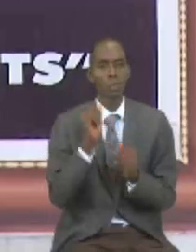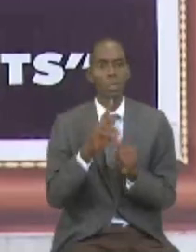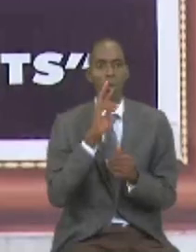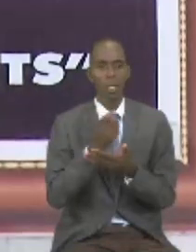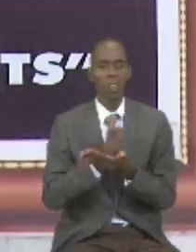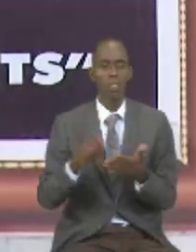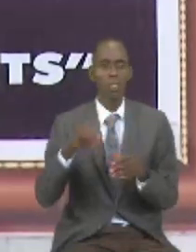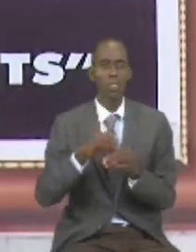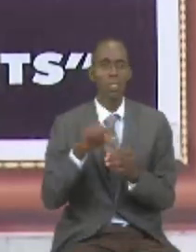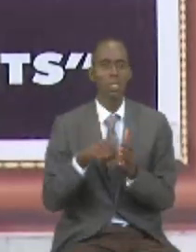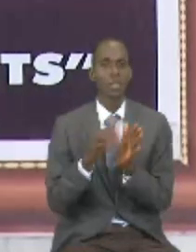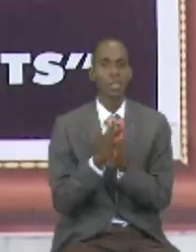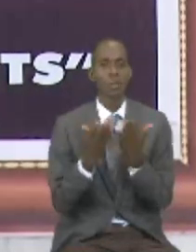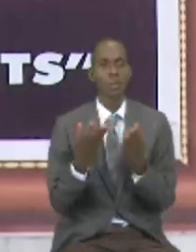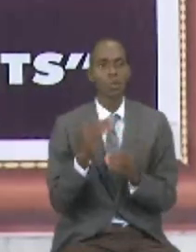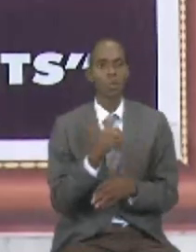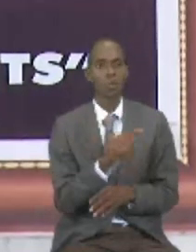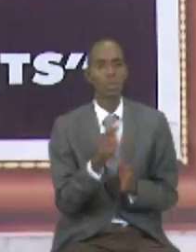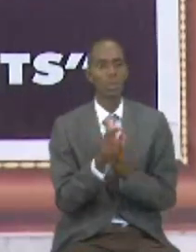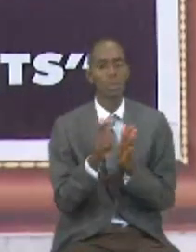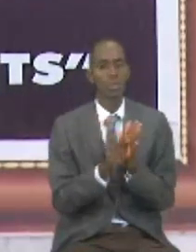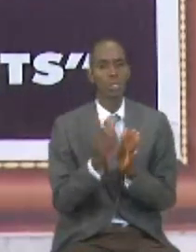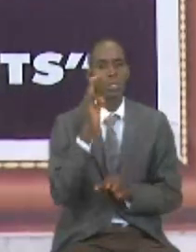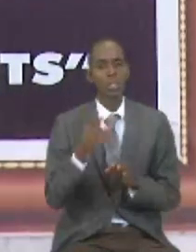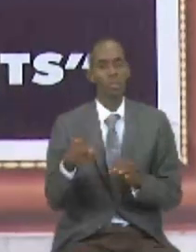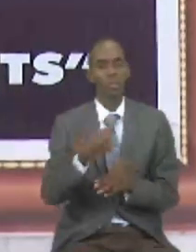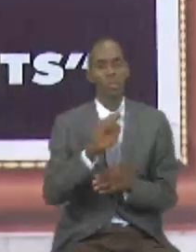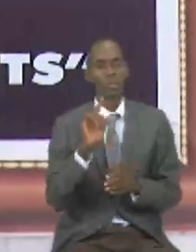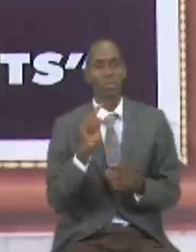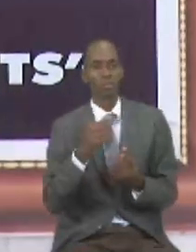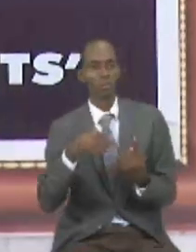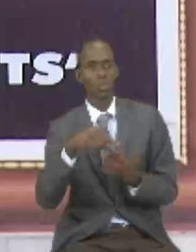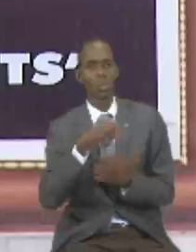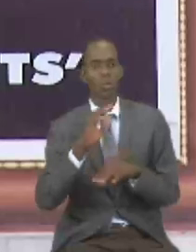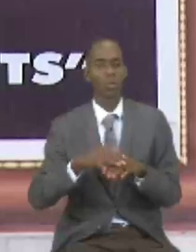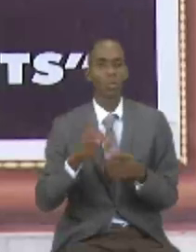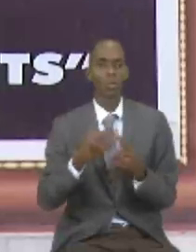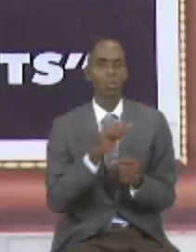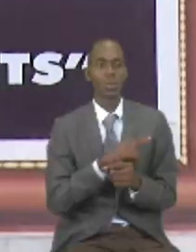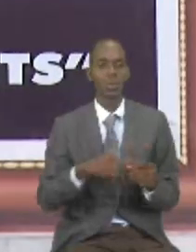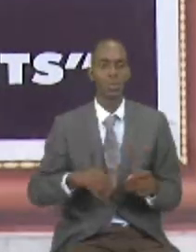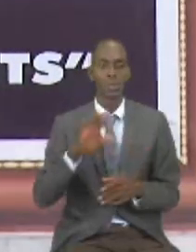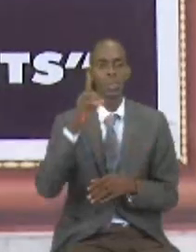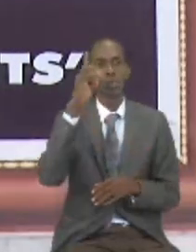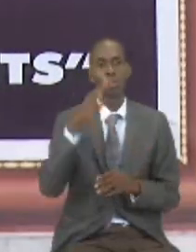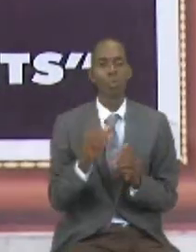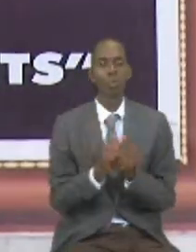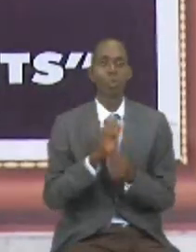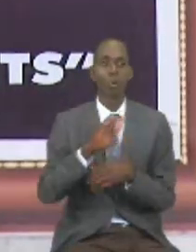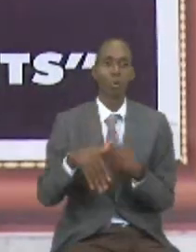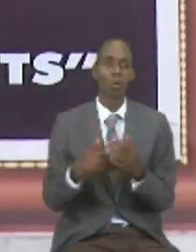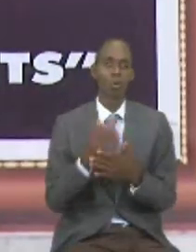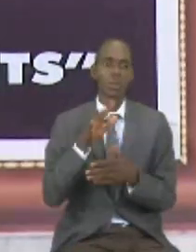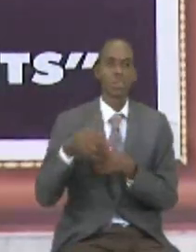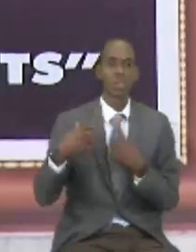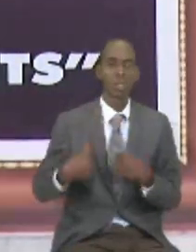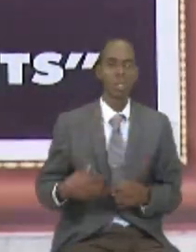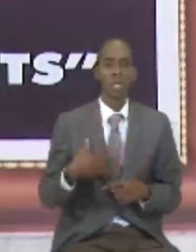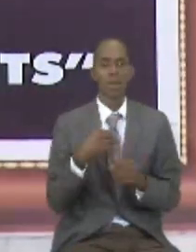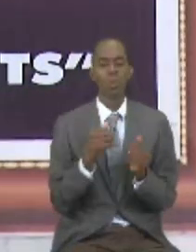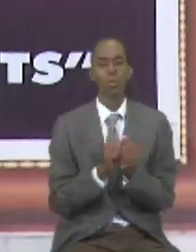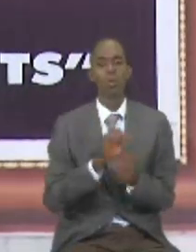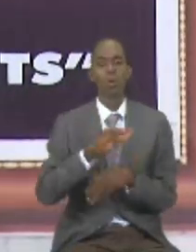lorsque tu reviendras à l'Éternel, ton Dieu, de tout ton cœur et de toute ton âme, c'est